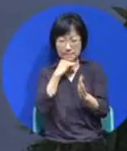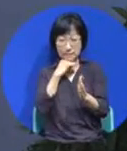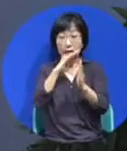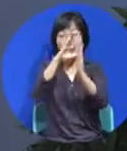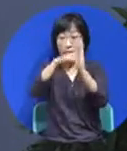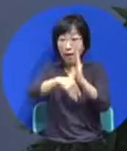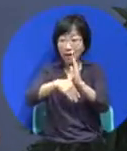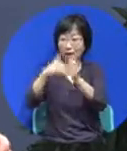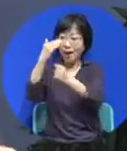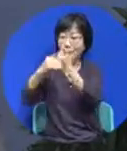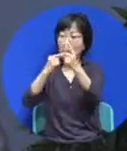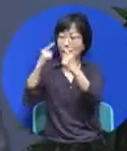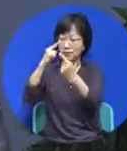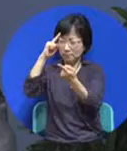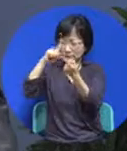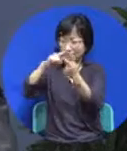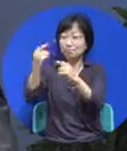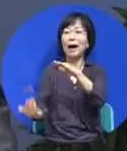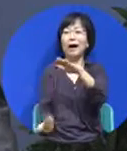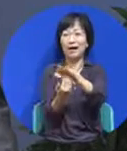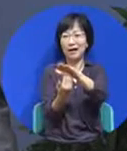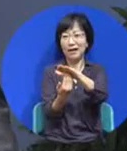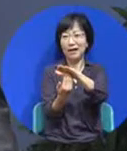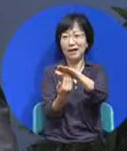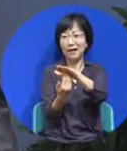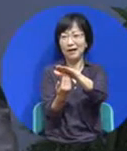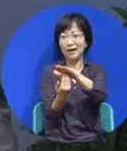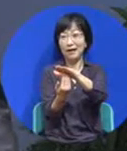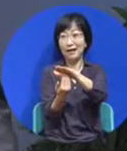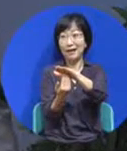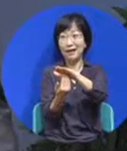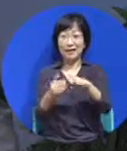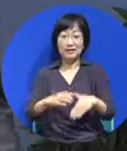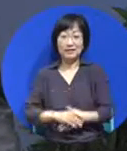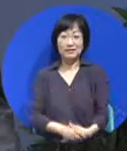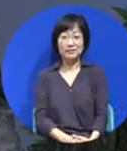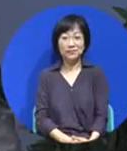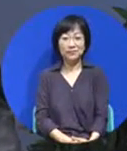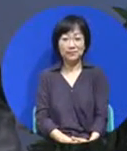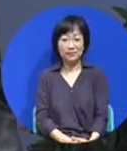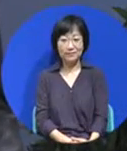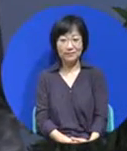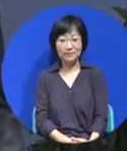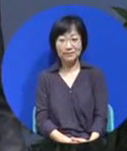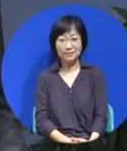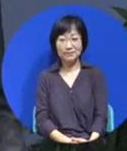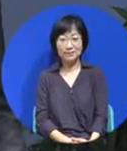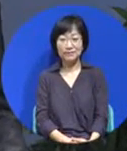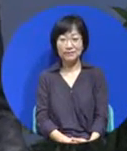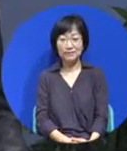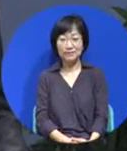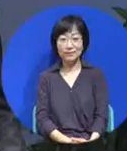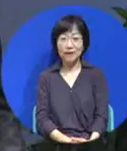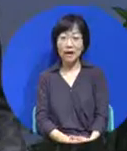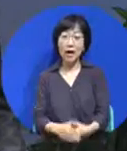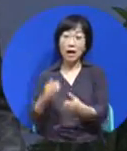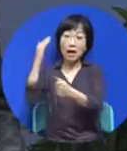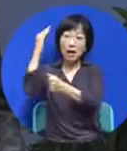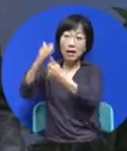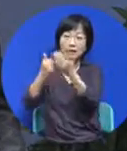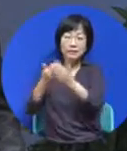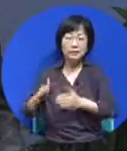special prayer topic. If you're inside of those three things, then God starts to fulfill His word. 여러분 이게 여러분에게 주어진 최고의 응답입니다.